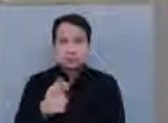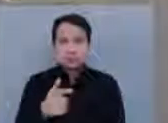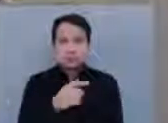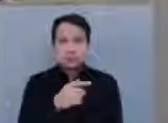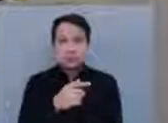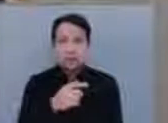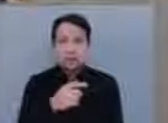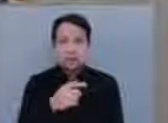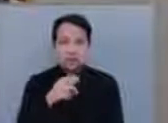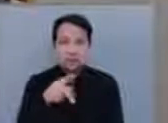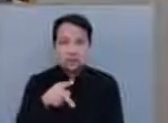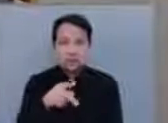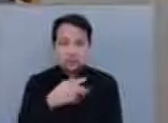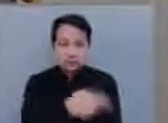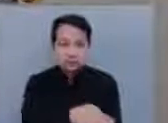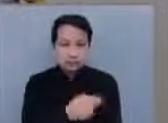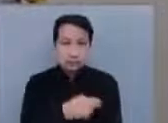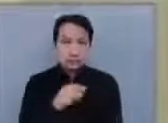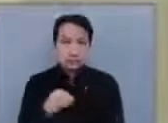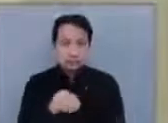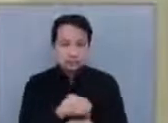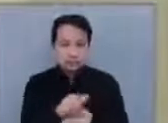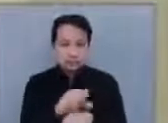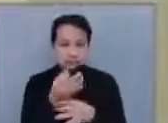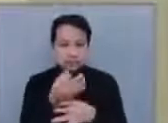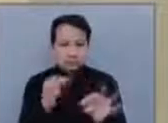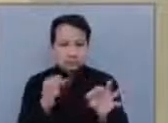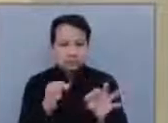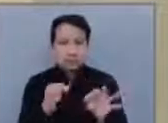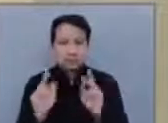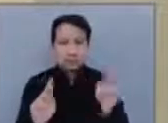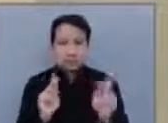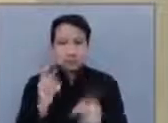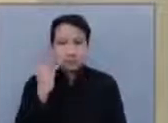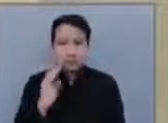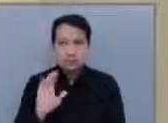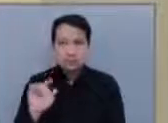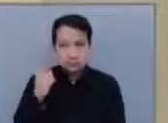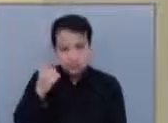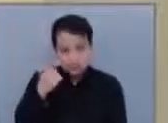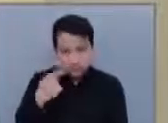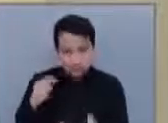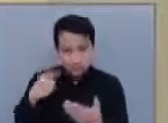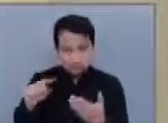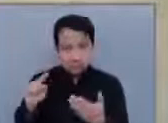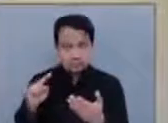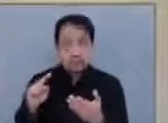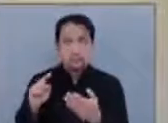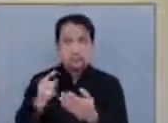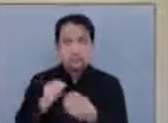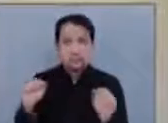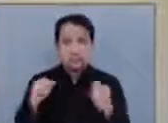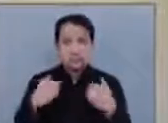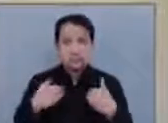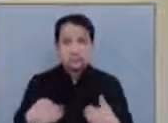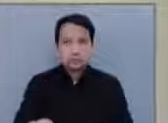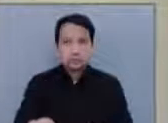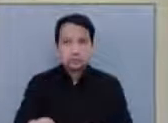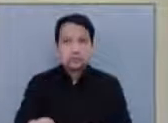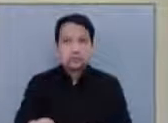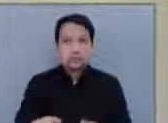libreng konsultasyon at assessment sa mga residente upang matiyak na ligtas at malusog ang kanilang pangangatawan. Bukod